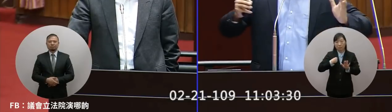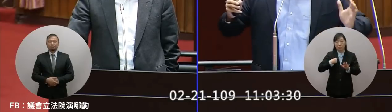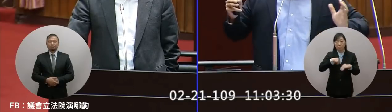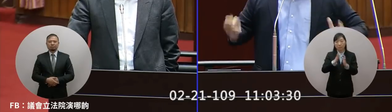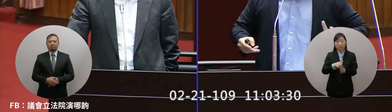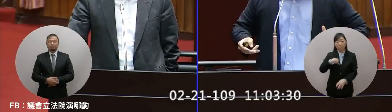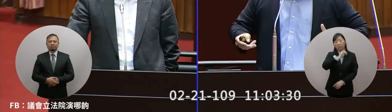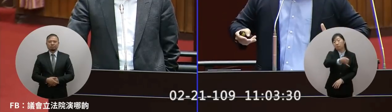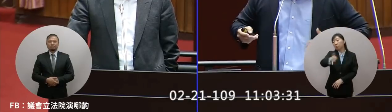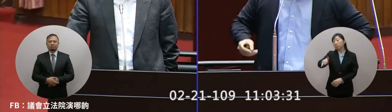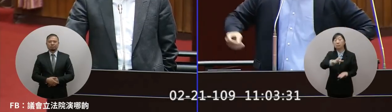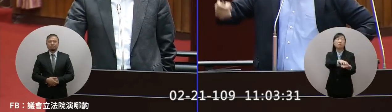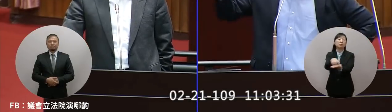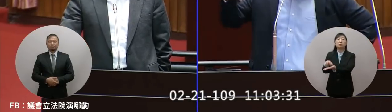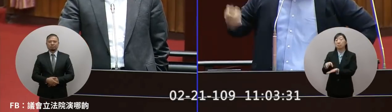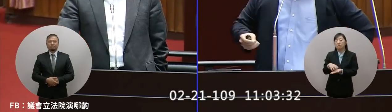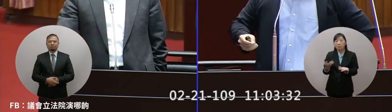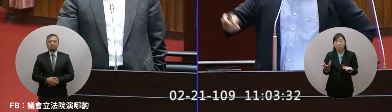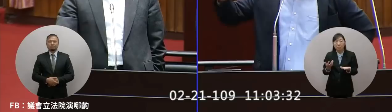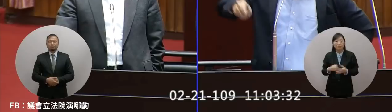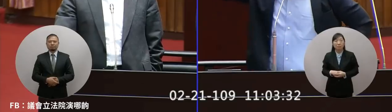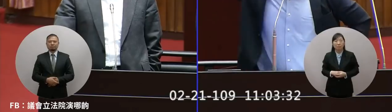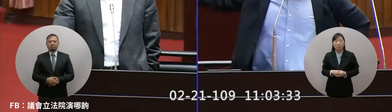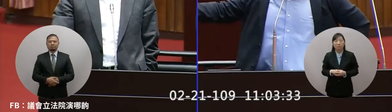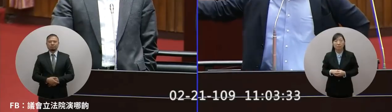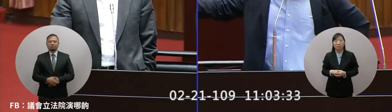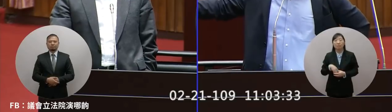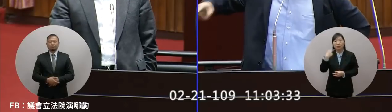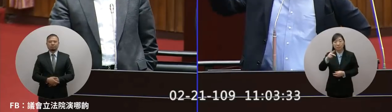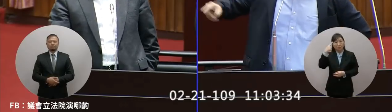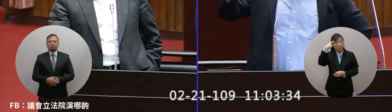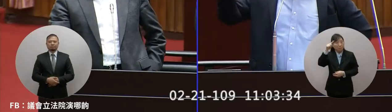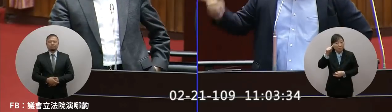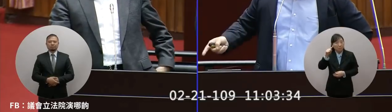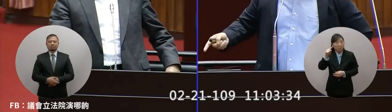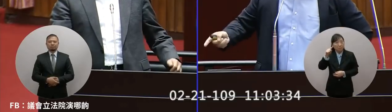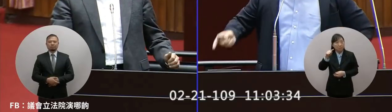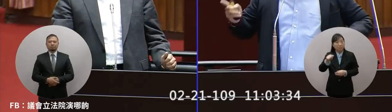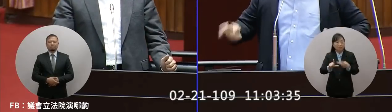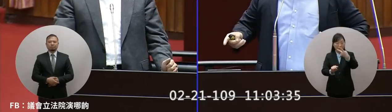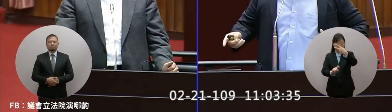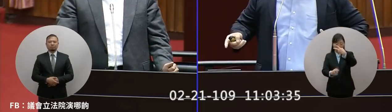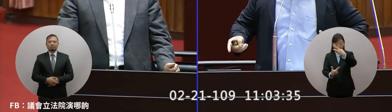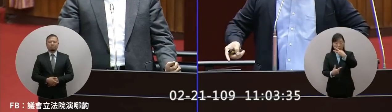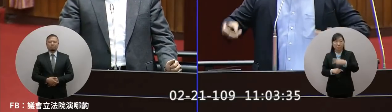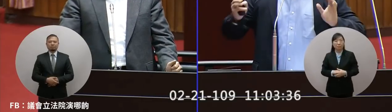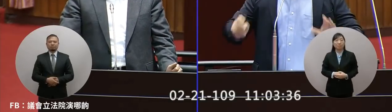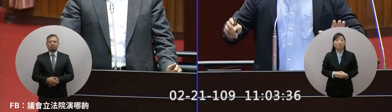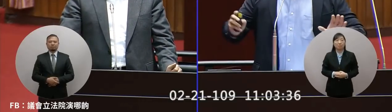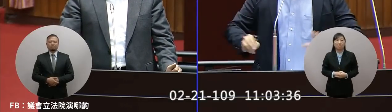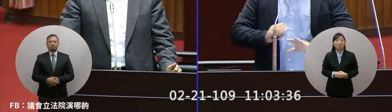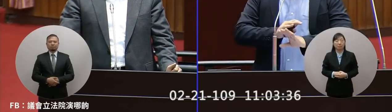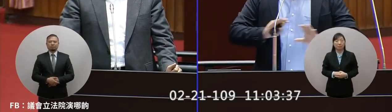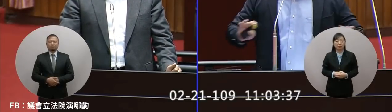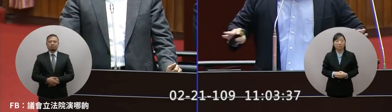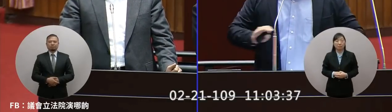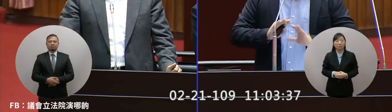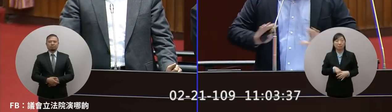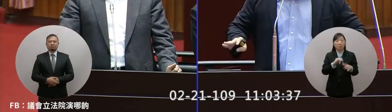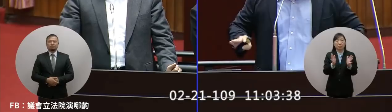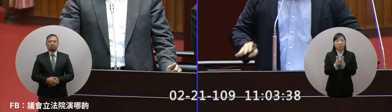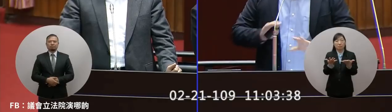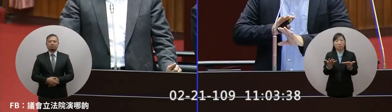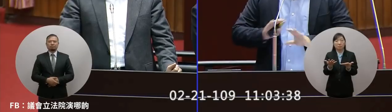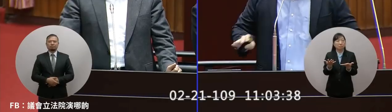办这些行政手续，哦，然后再来就是隔天嘛，哦，隔天16号的时候，事实上是完全没有